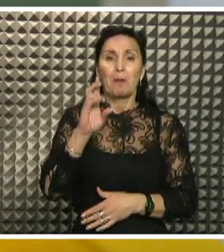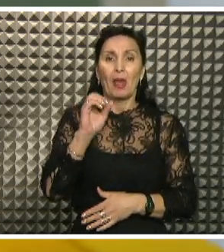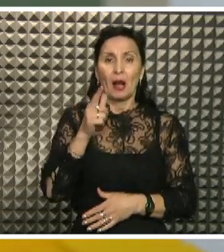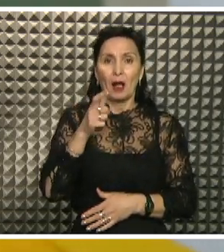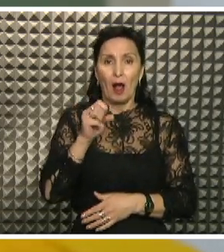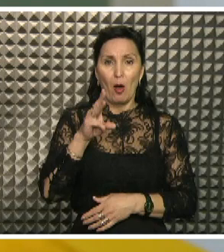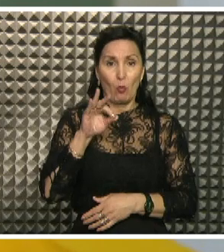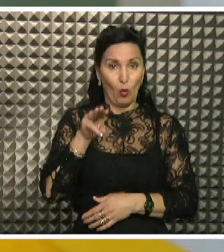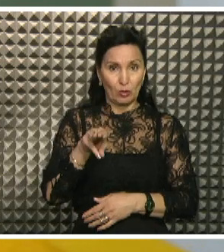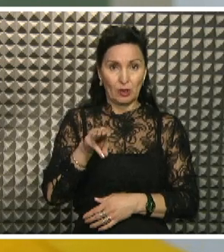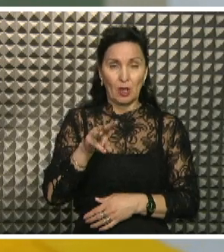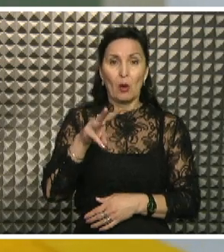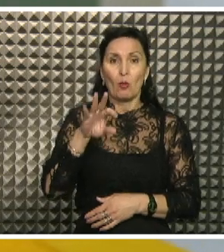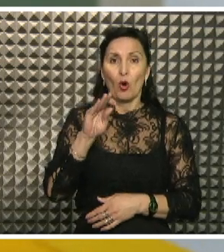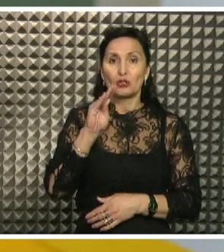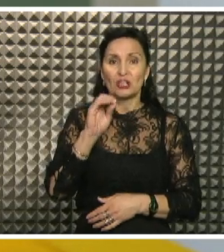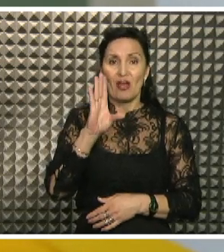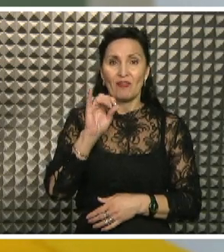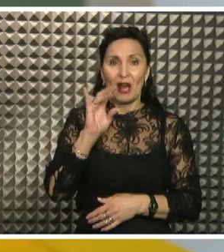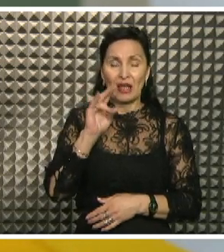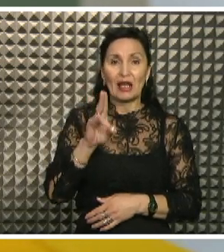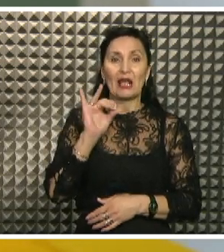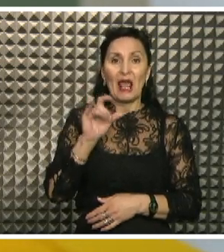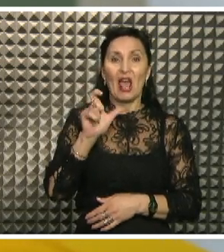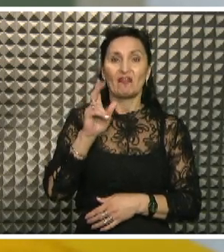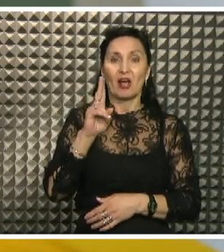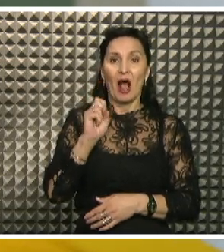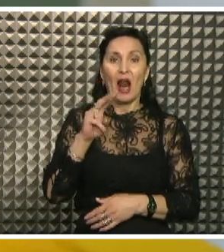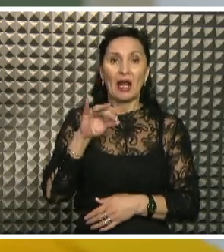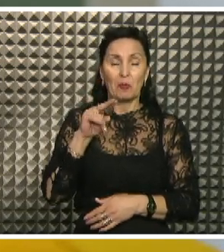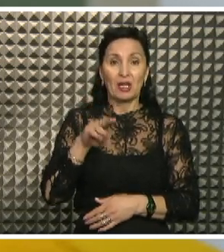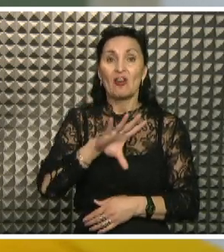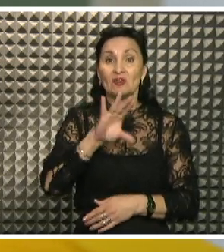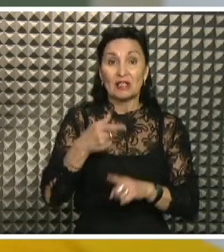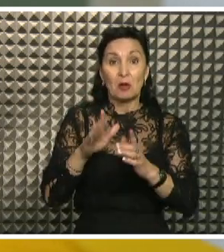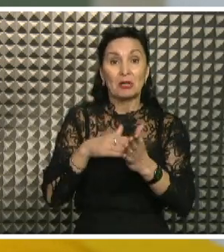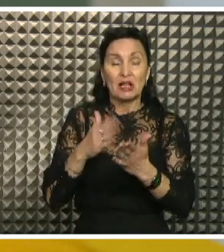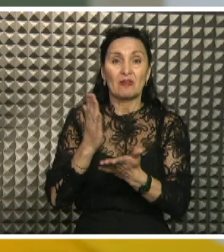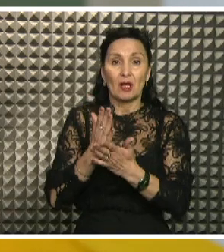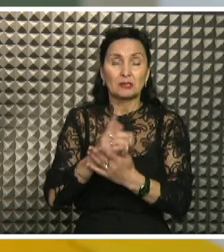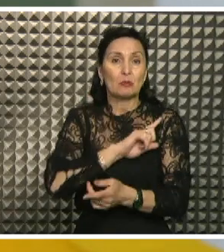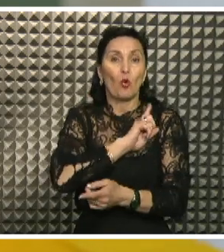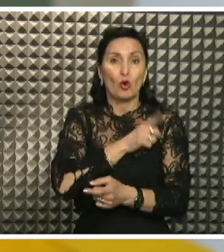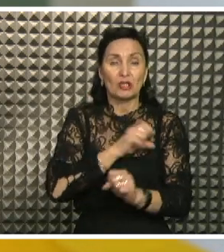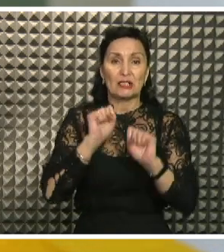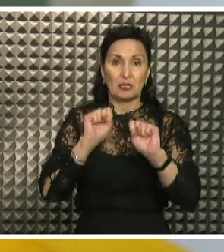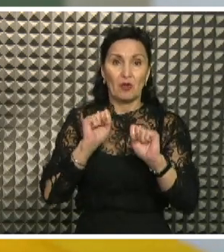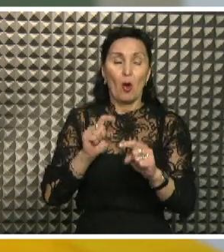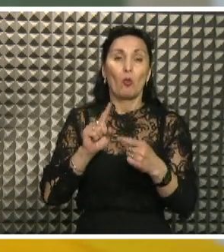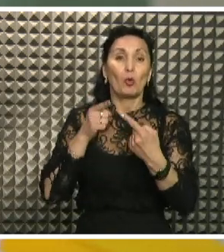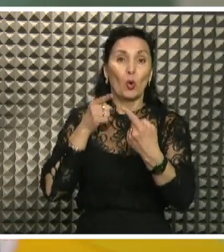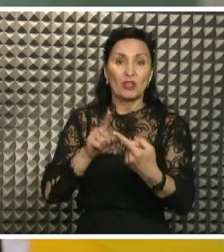бергамота, можжевельника и эвкалипта. Все они являются очень мощными антисептиками и